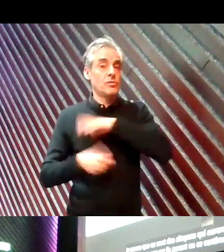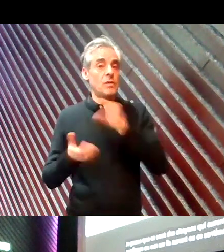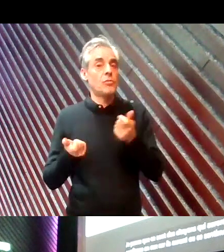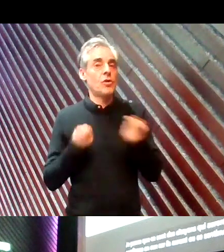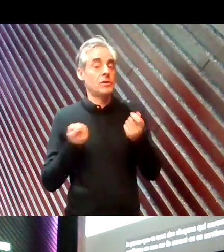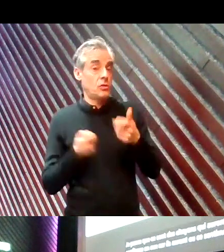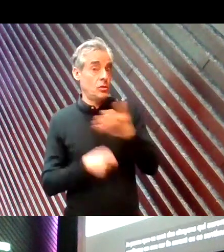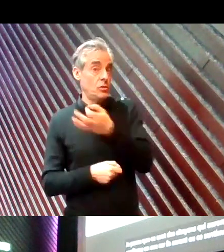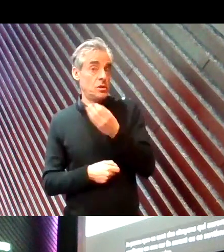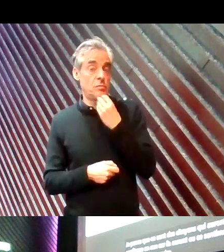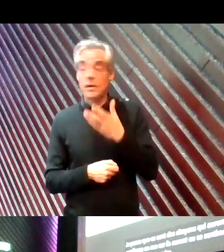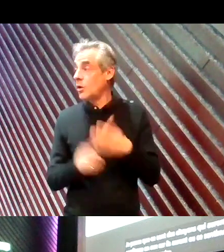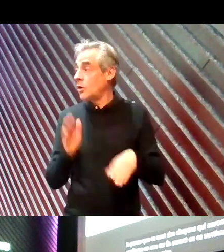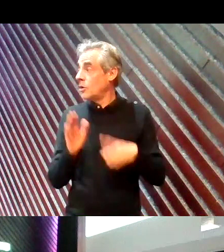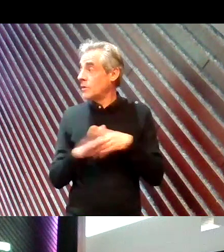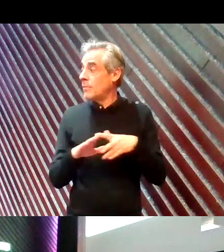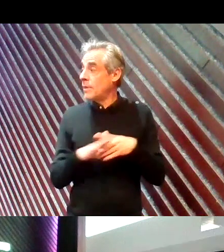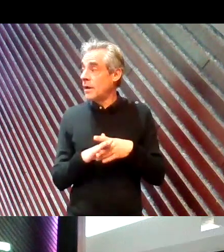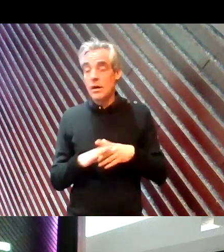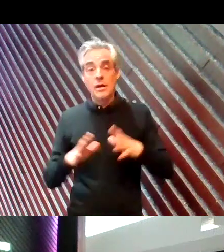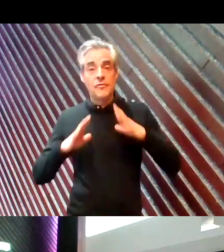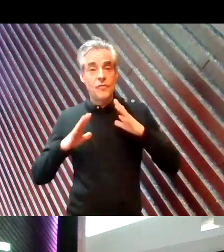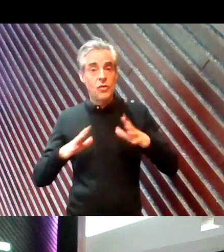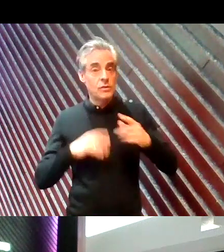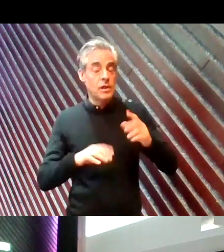assez bien. Au début, les volontaires, ce ne sont plus les mêmes